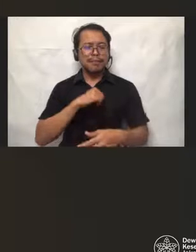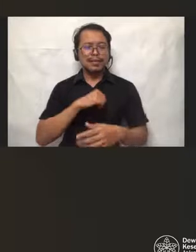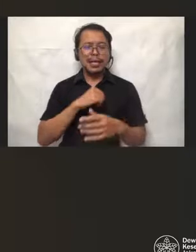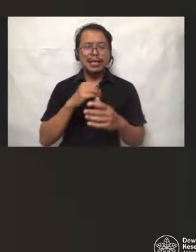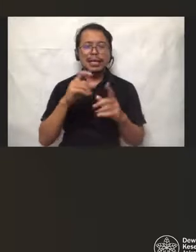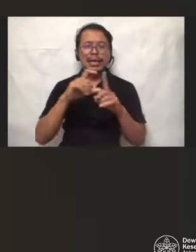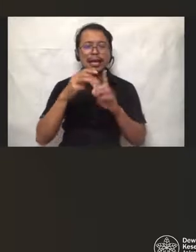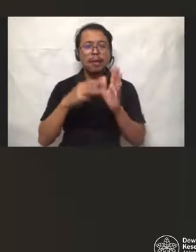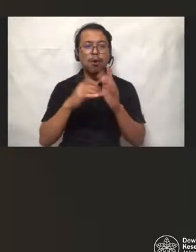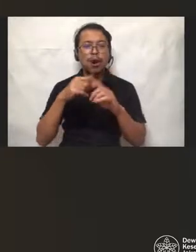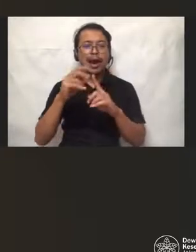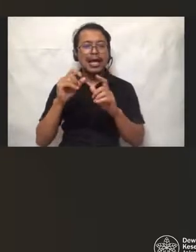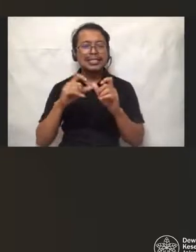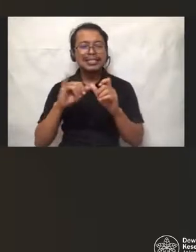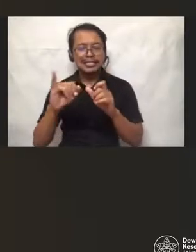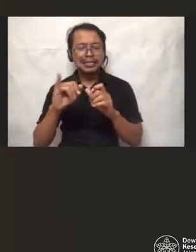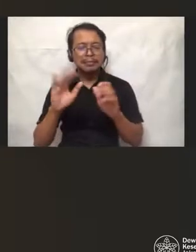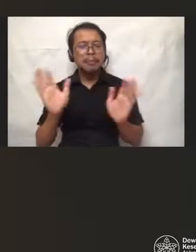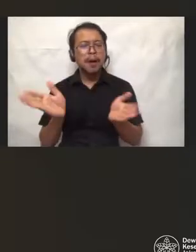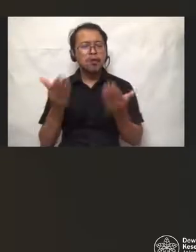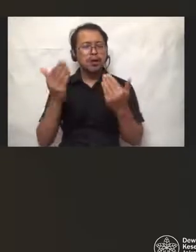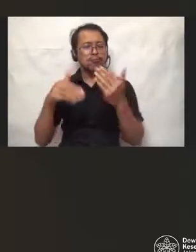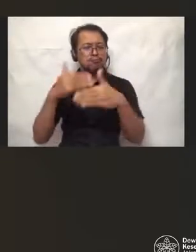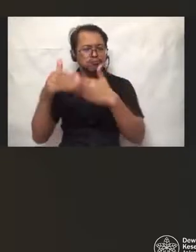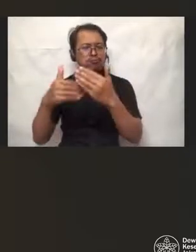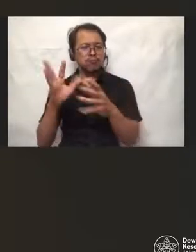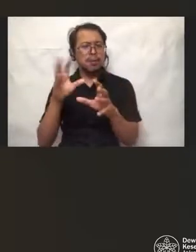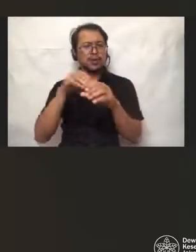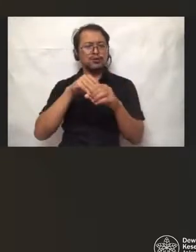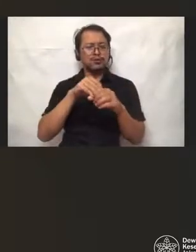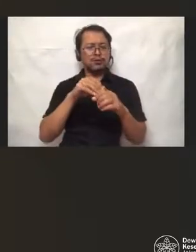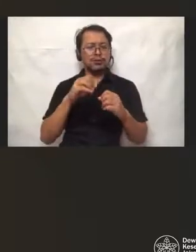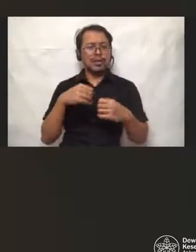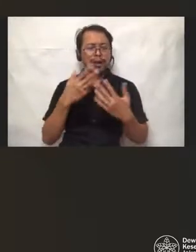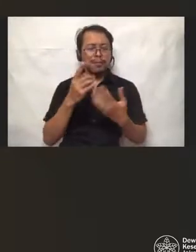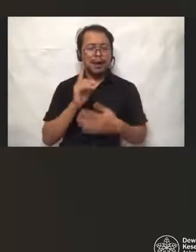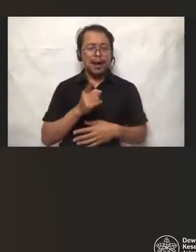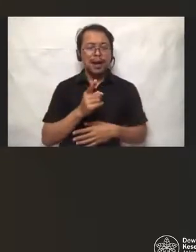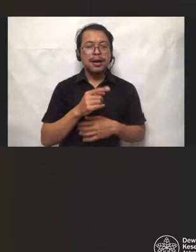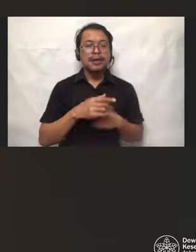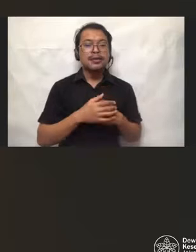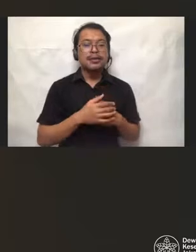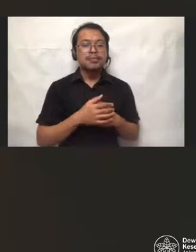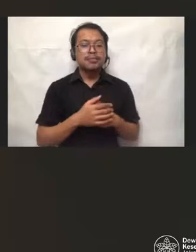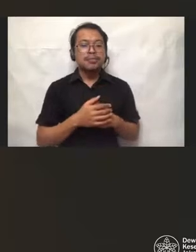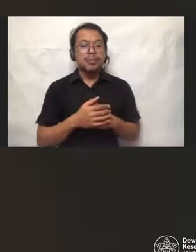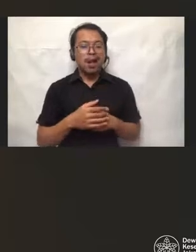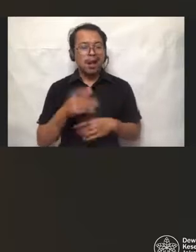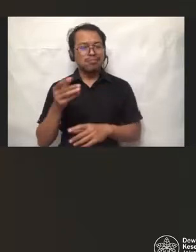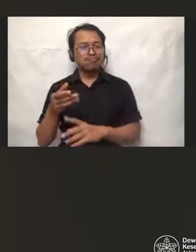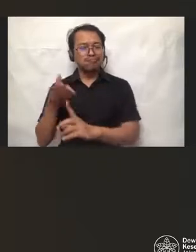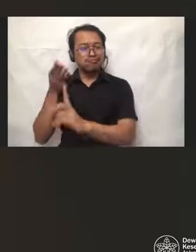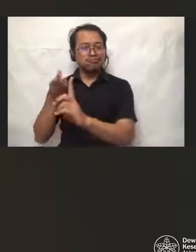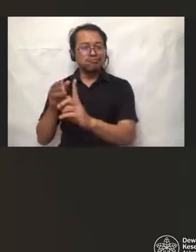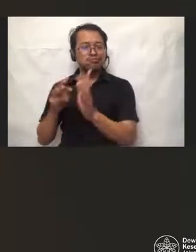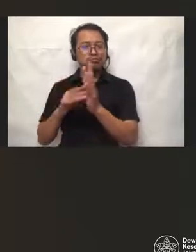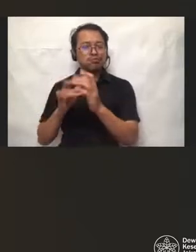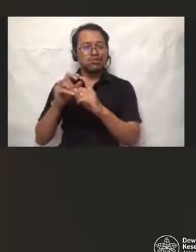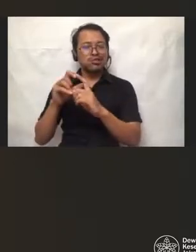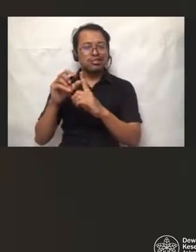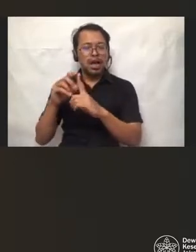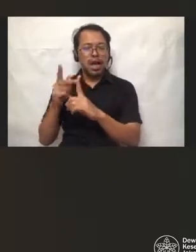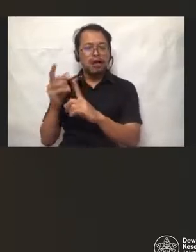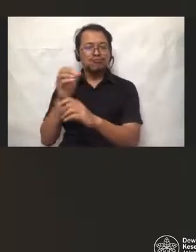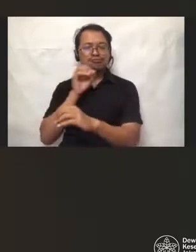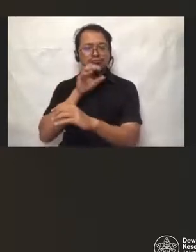dan pembangunan yang berkesinambungan. Argumen-argumen yang disampaikan Profesor Musdah Mulya, yang tak